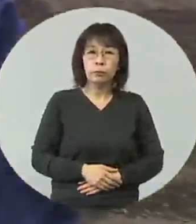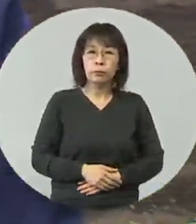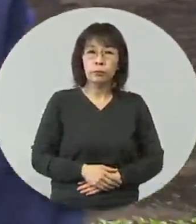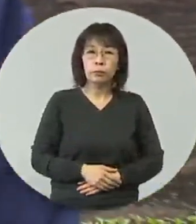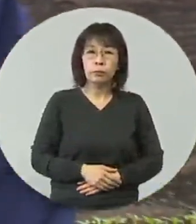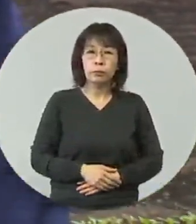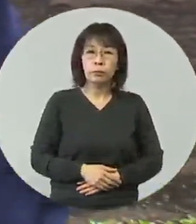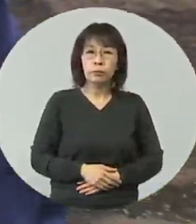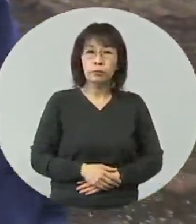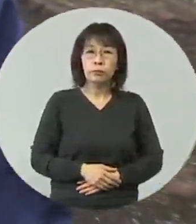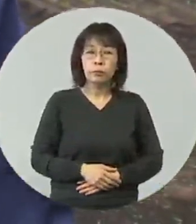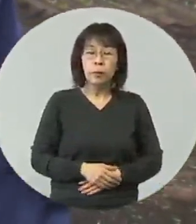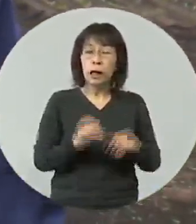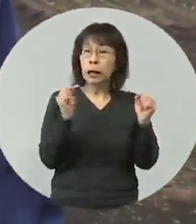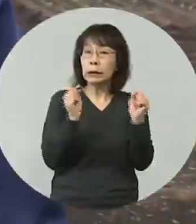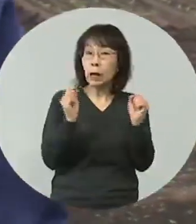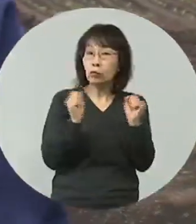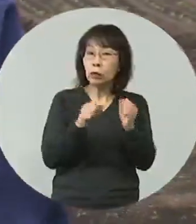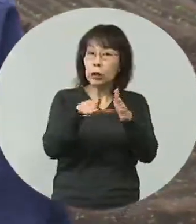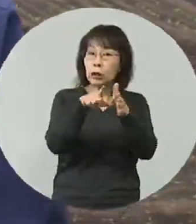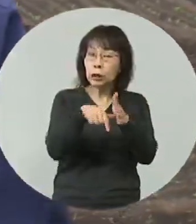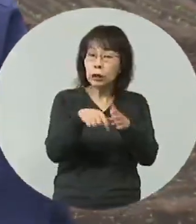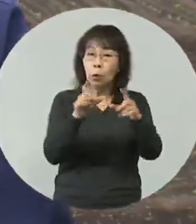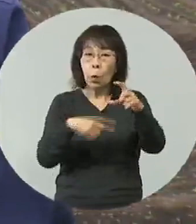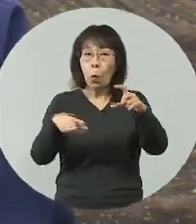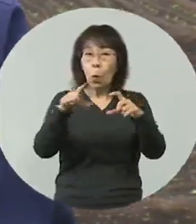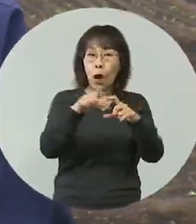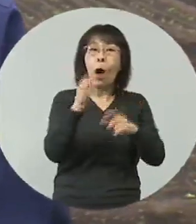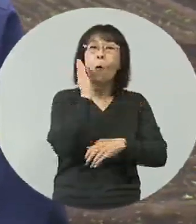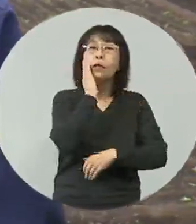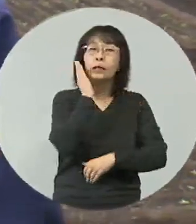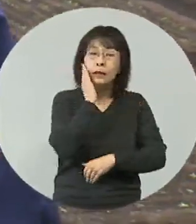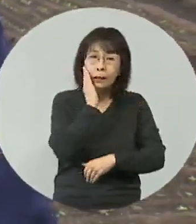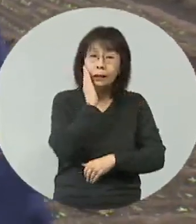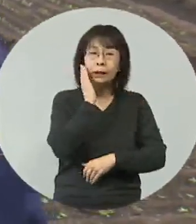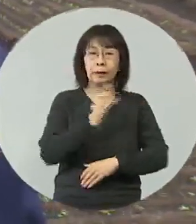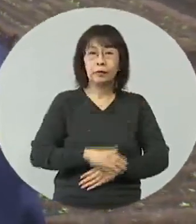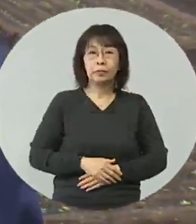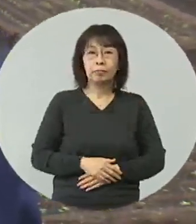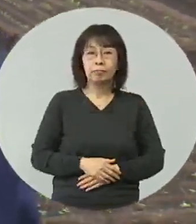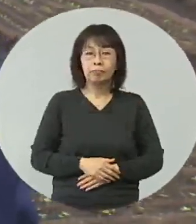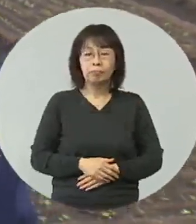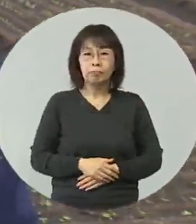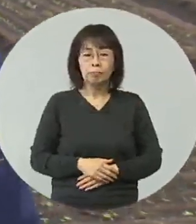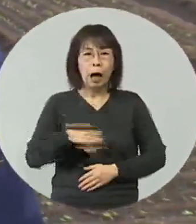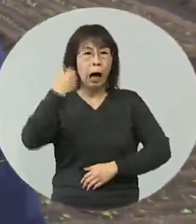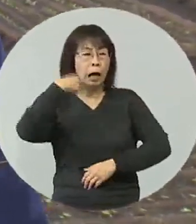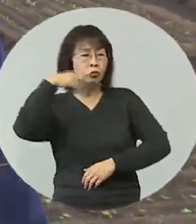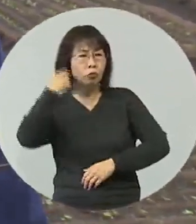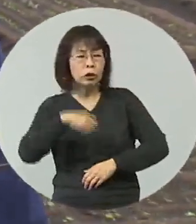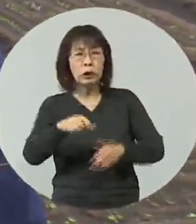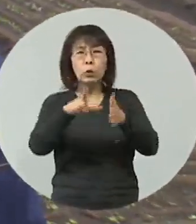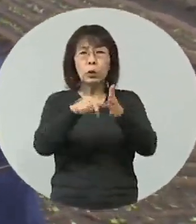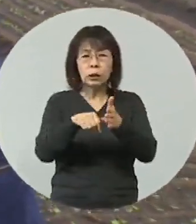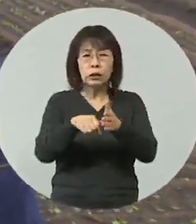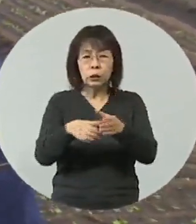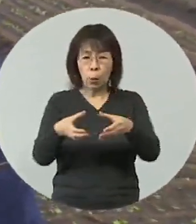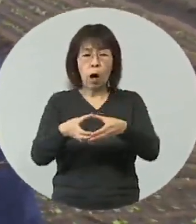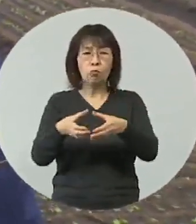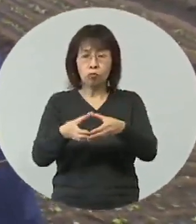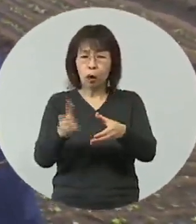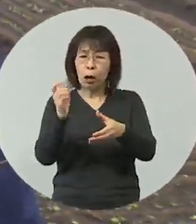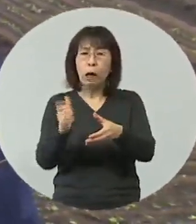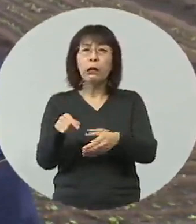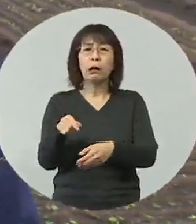どっちかって言えば寒い時期の方が美味しいみたいですね。暑い時期の方が硬い感じです